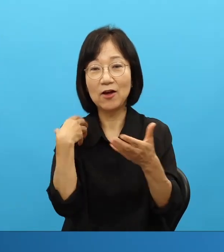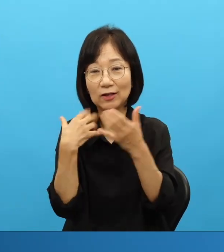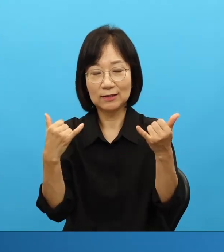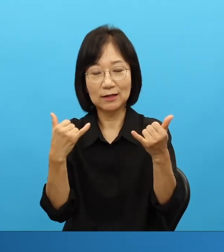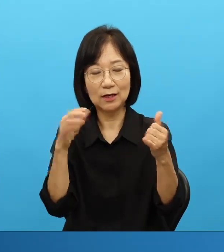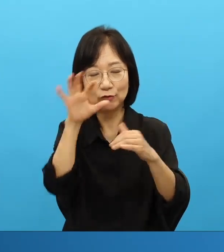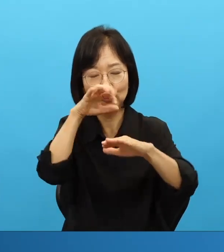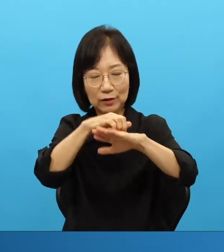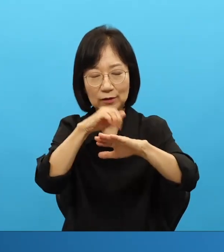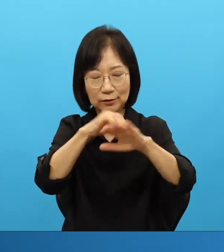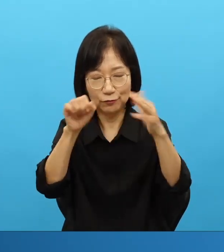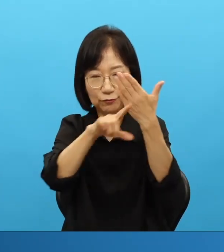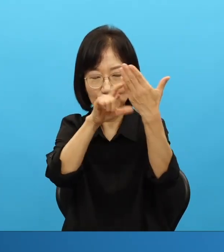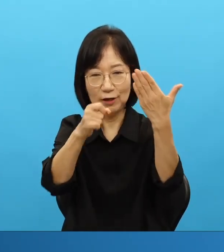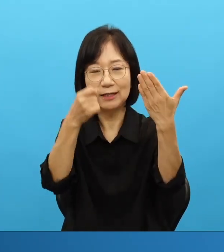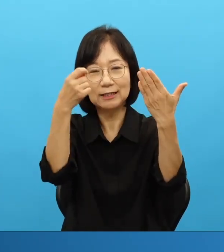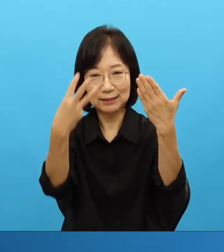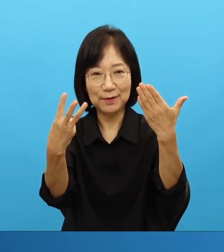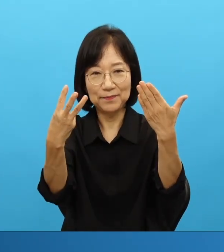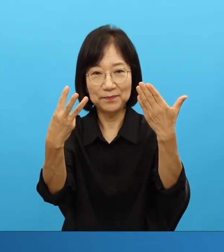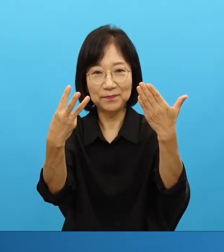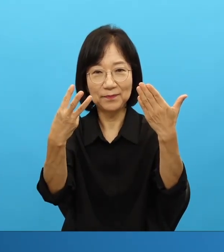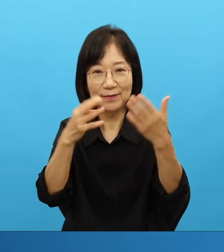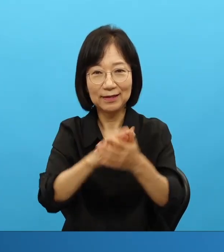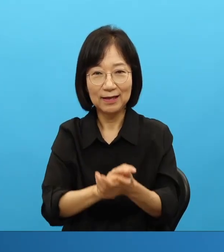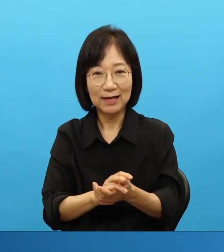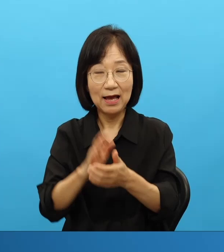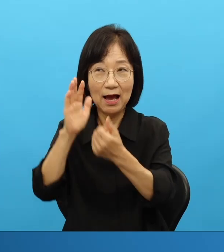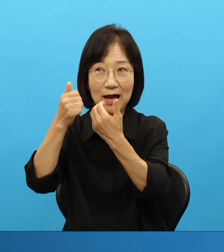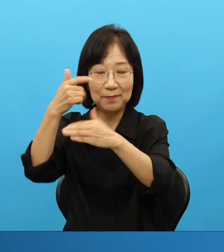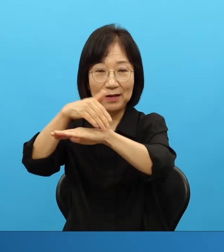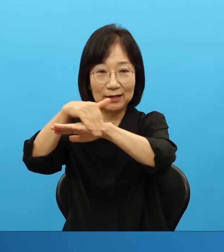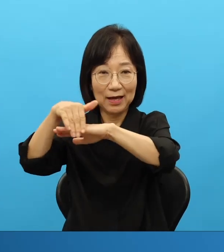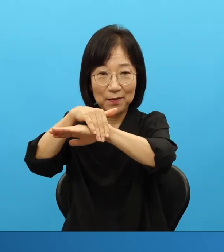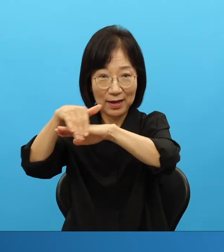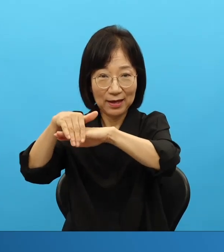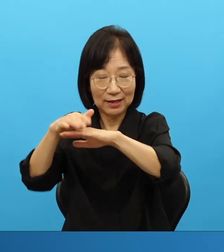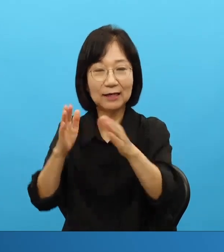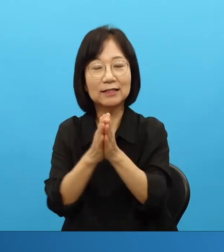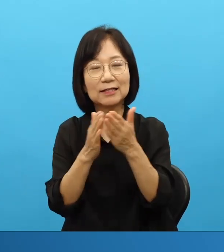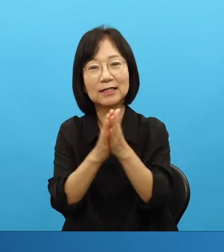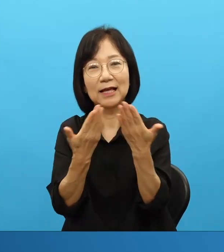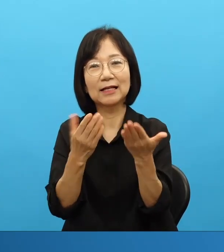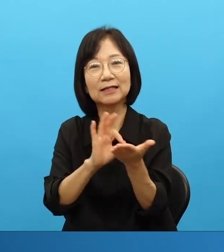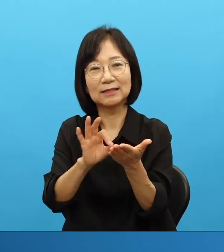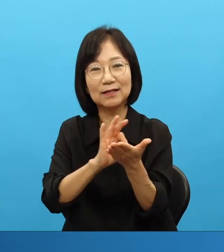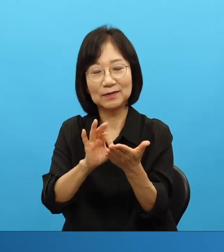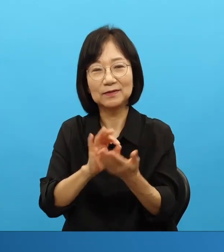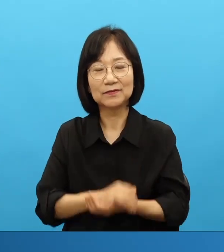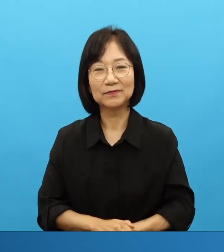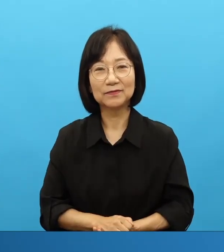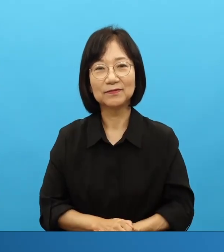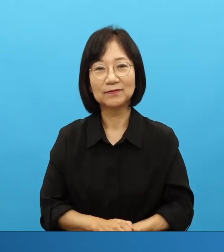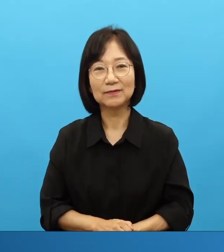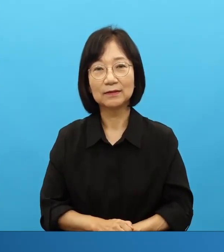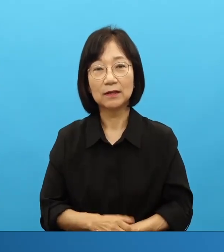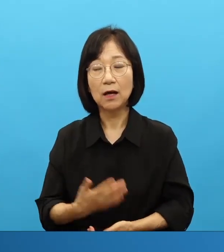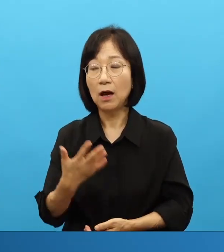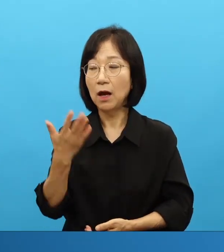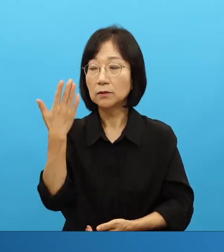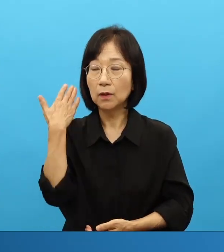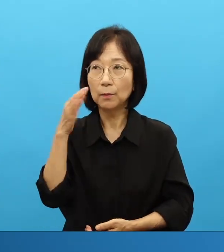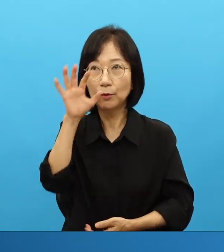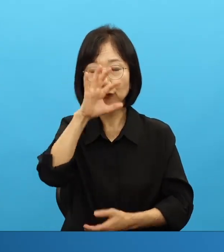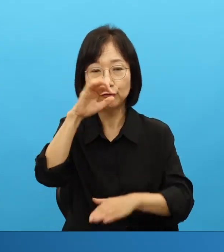열립니다. 새가족을 향한 하나님의 계획이 교재로 사용되고 있으며 지난 훈련에선 6과에서